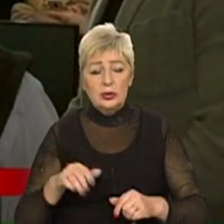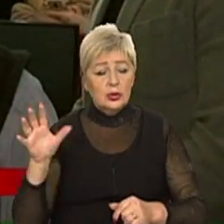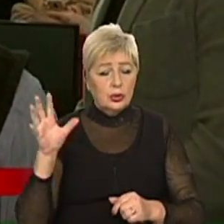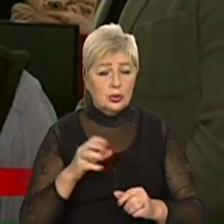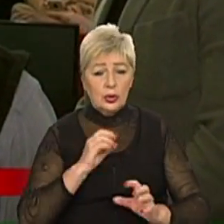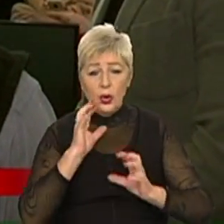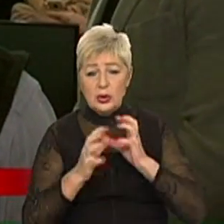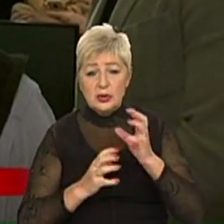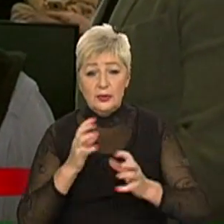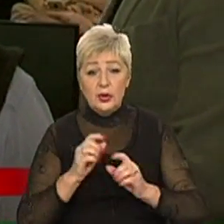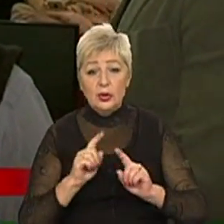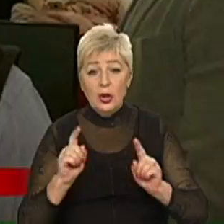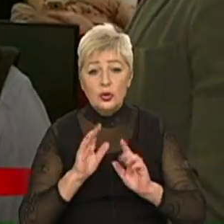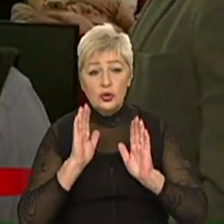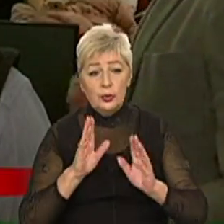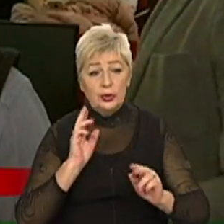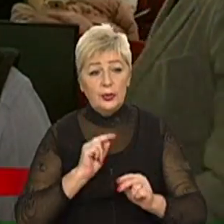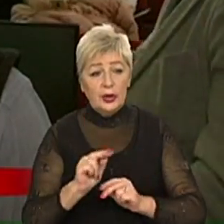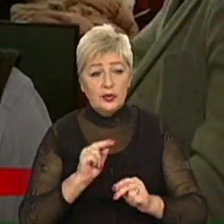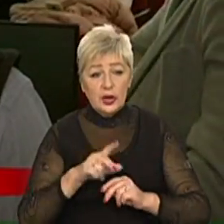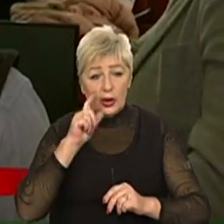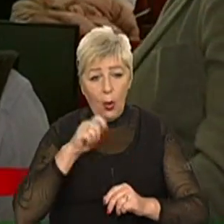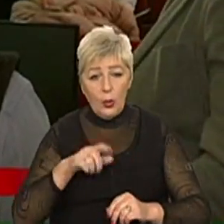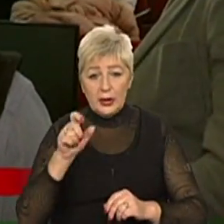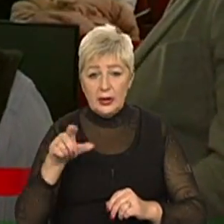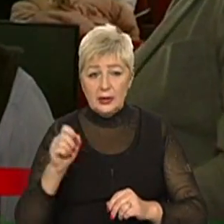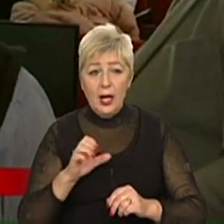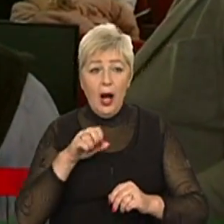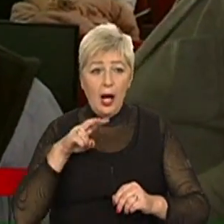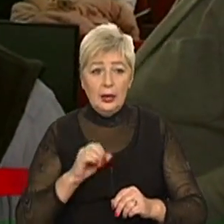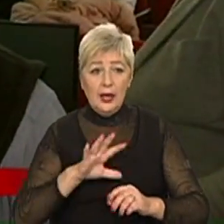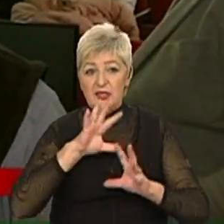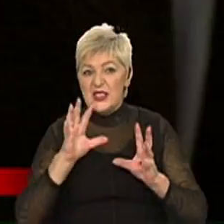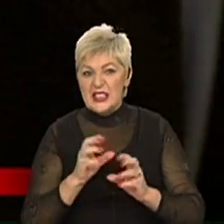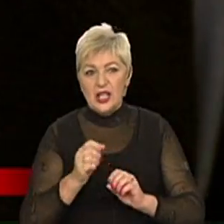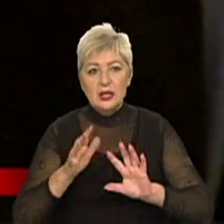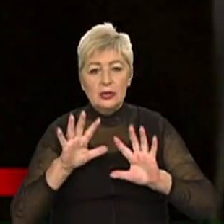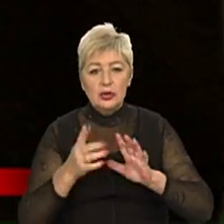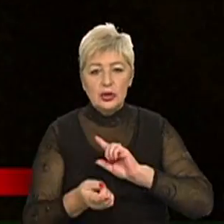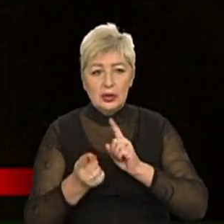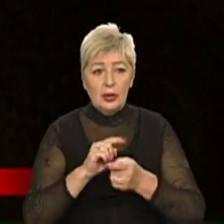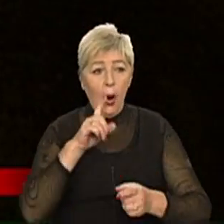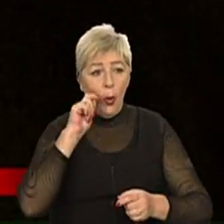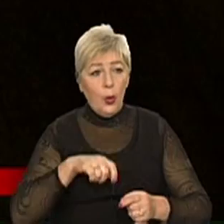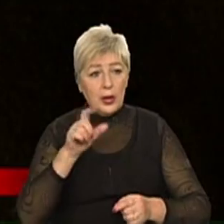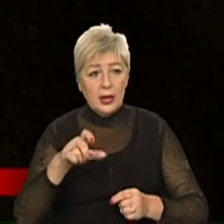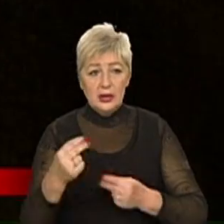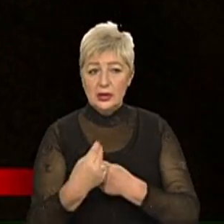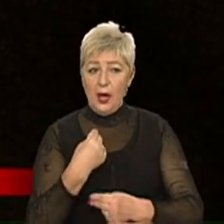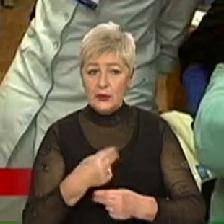усього світу, думаючи, що будемо навчати українців. Але все відбулося інакше. Українці навчали нас.